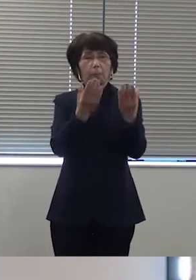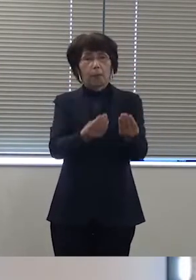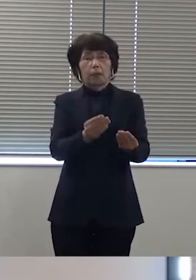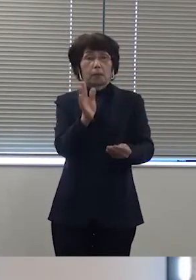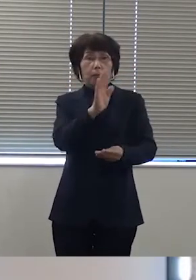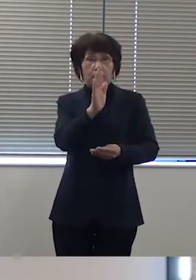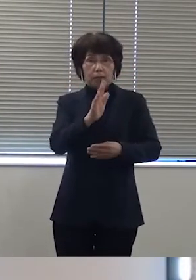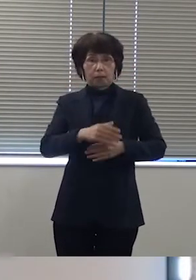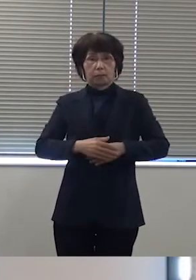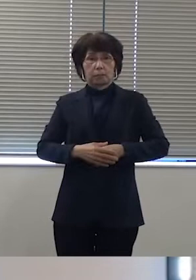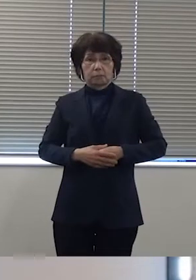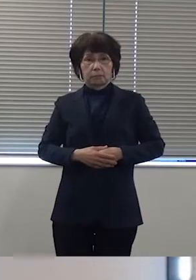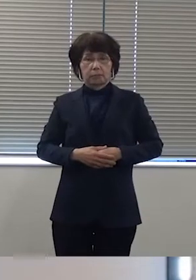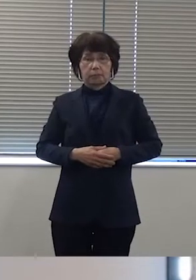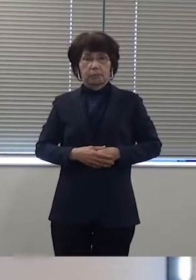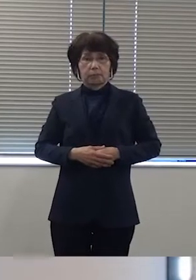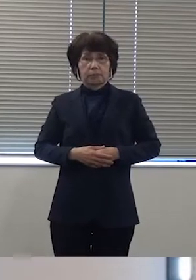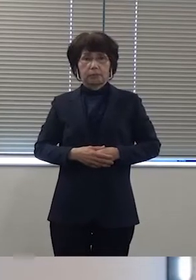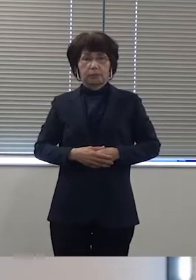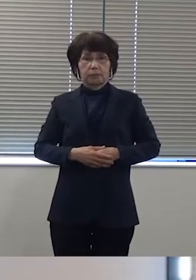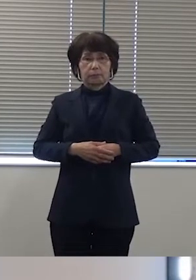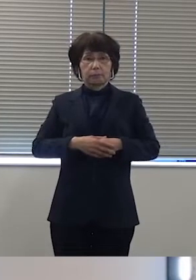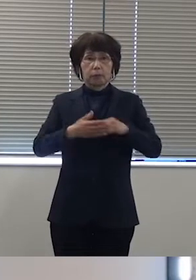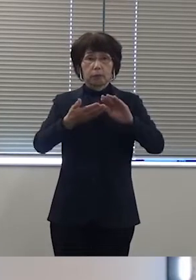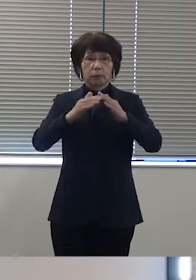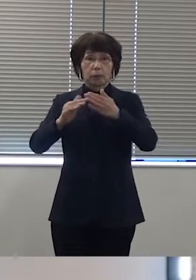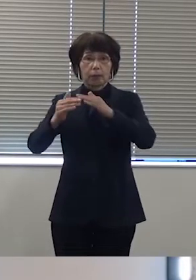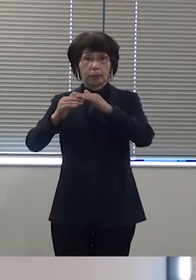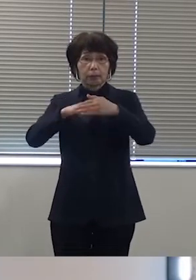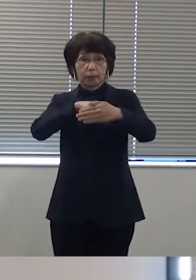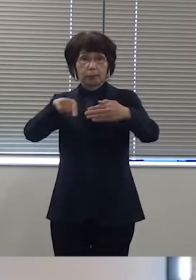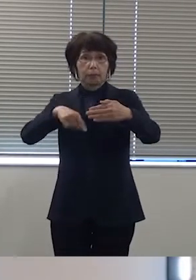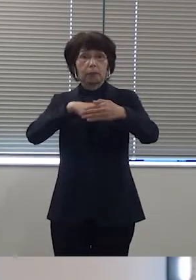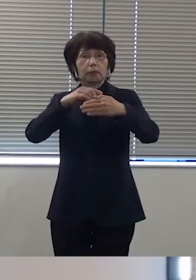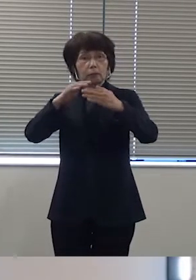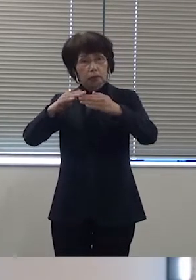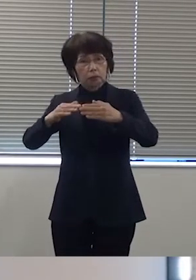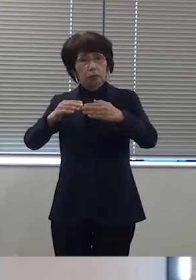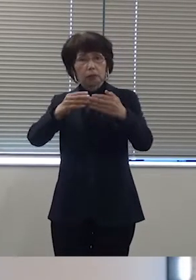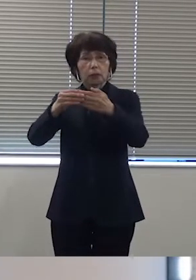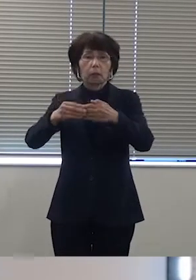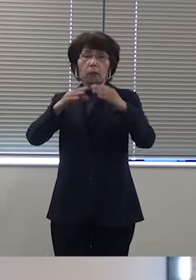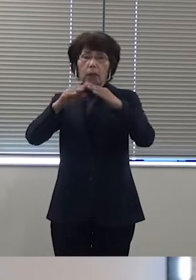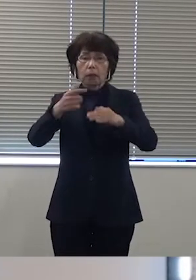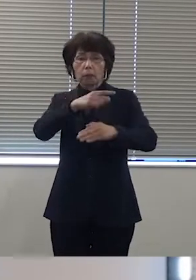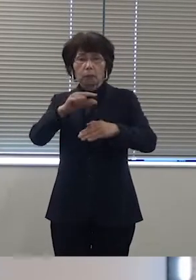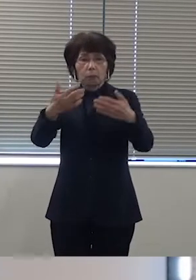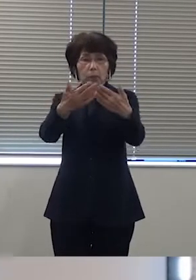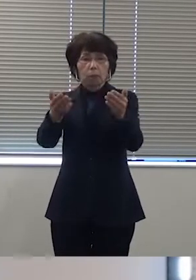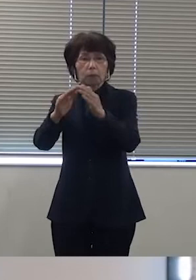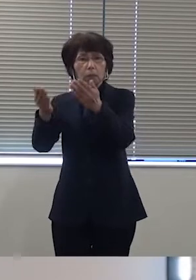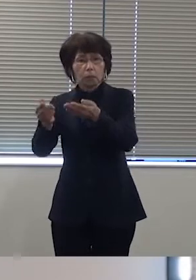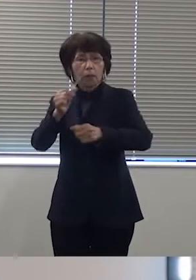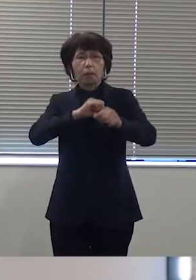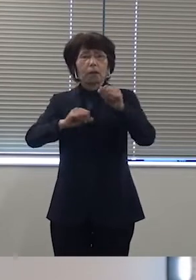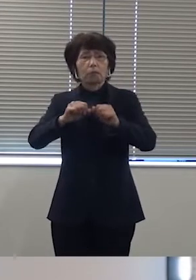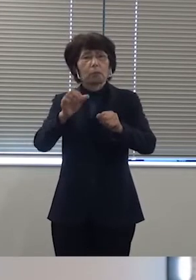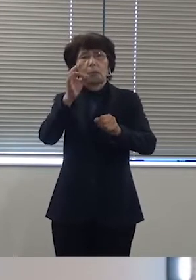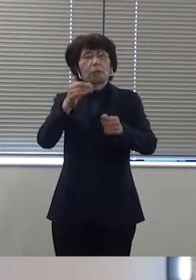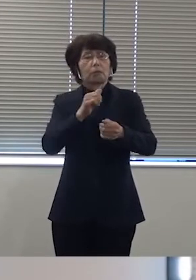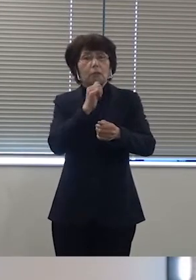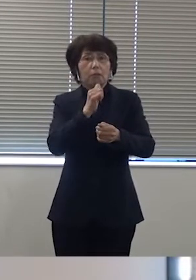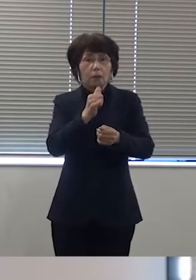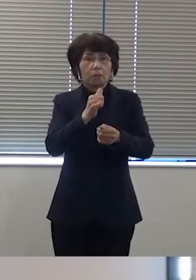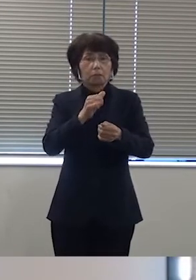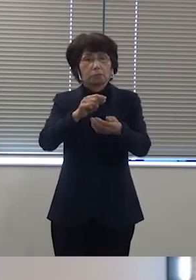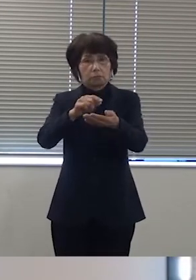まだいろんな団体からですね、まあ、活動費が足らないとか、特に町内会の活動につきましては、町内会